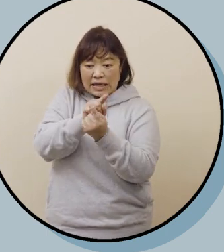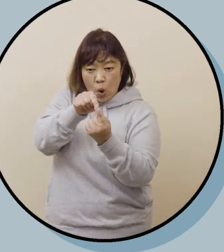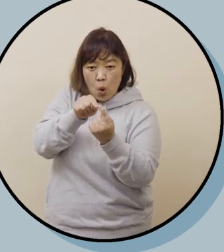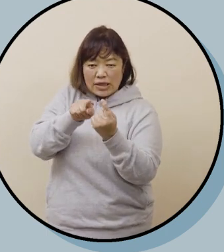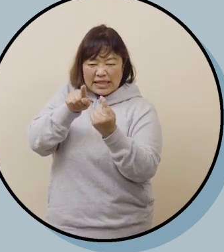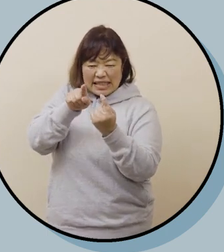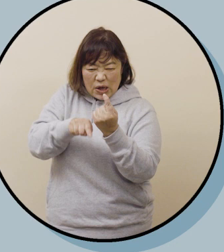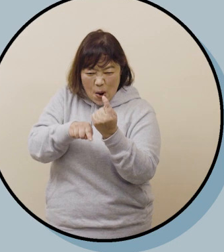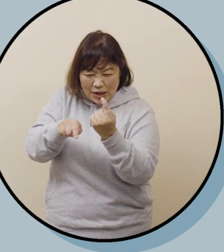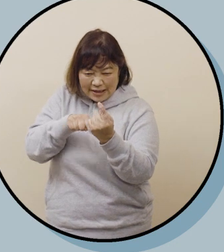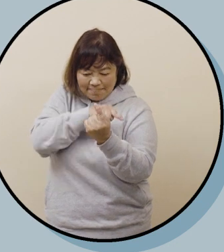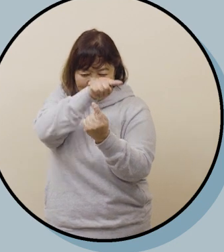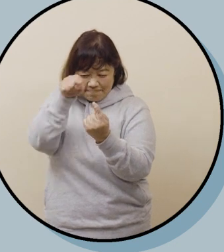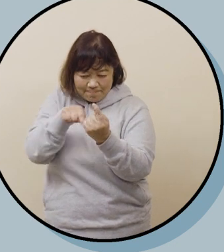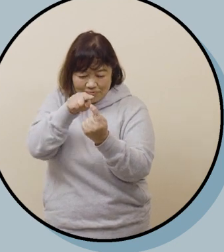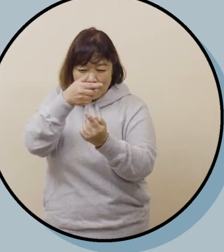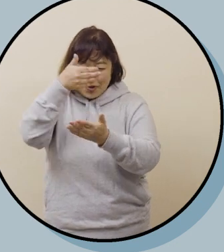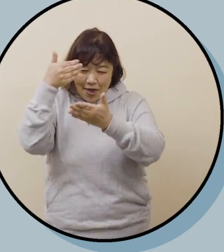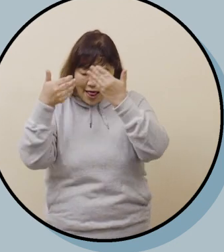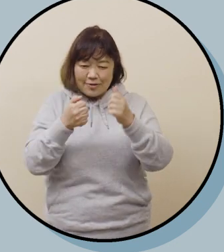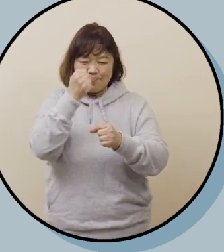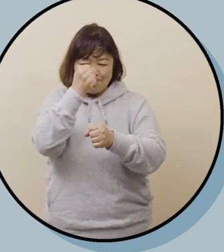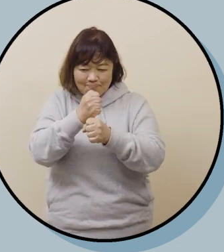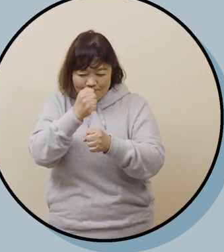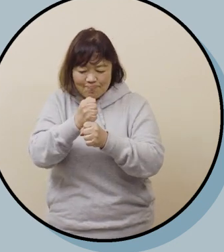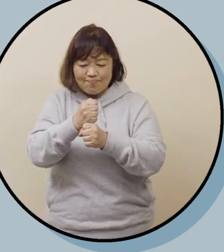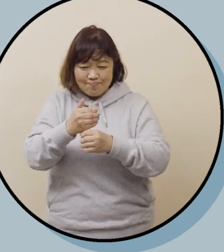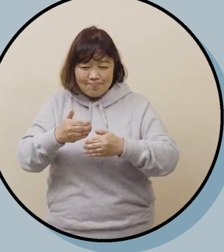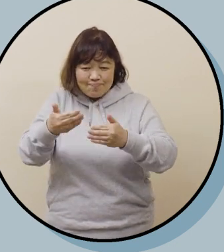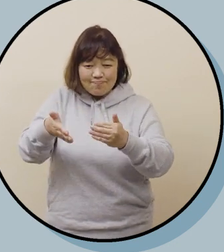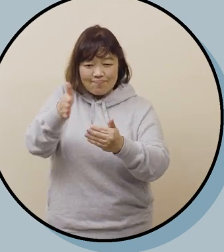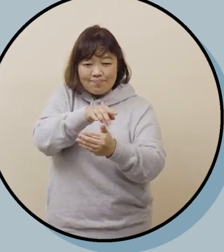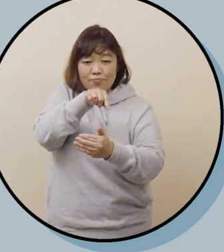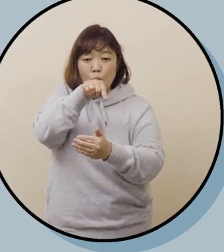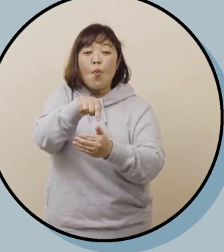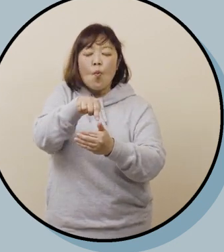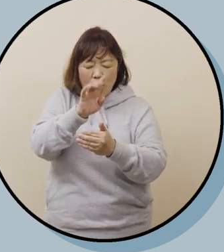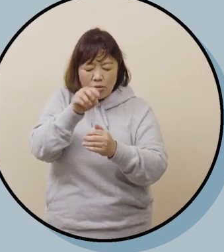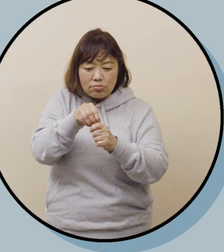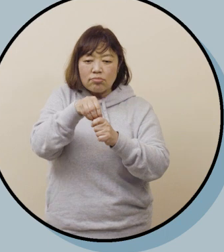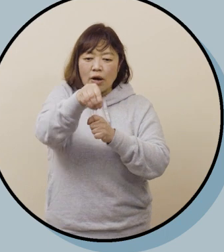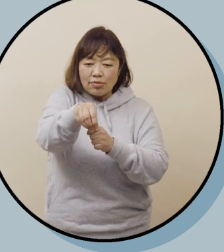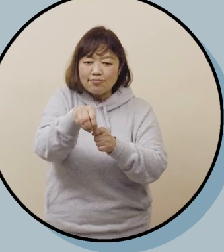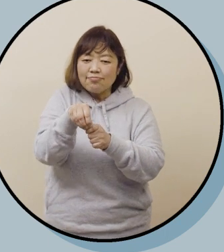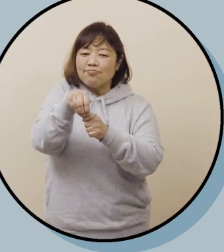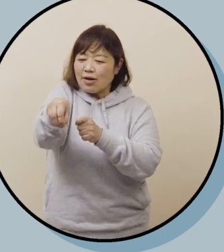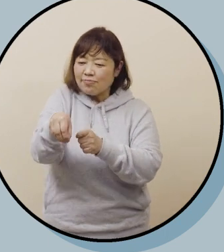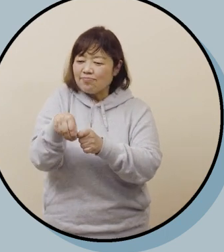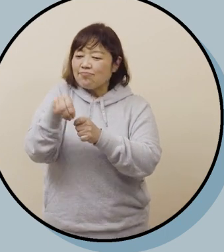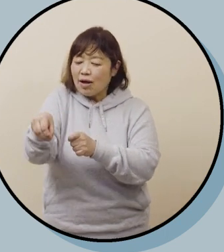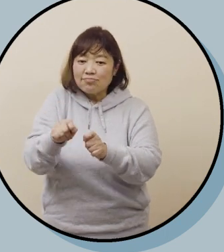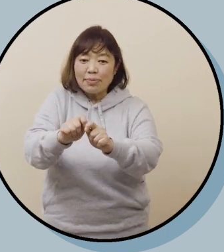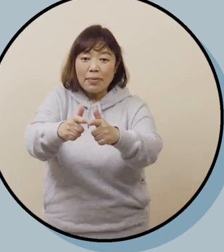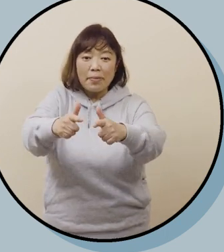がたとえ一人でもそれを丁寧にやっていくことが結果的にまあ自由になっ